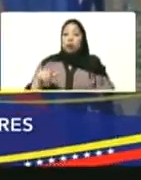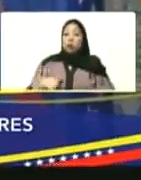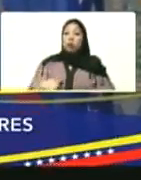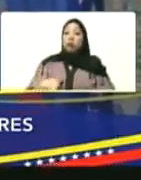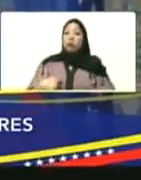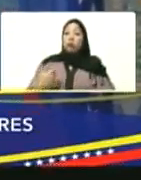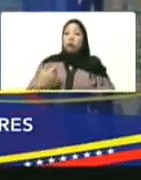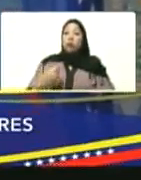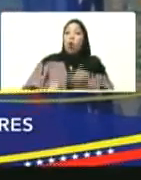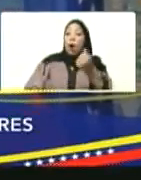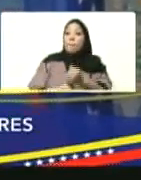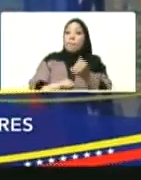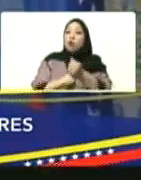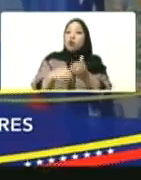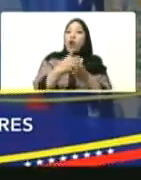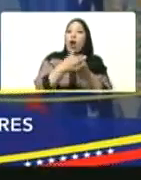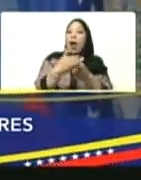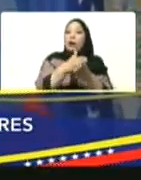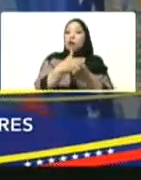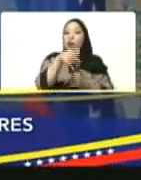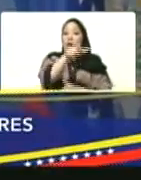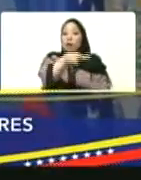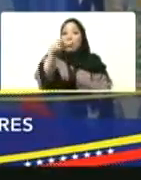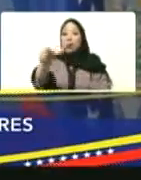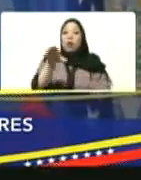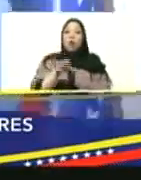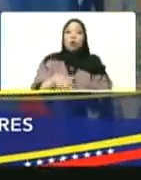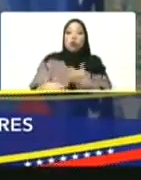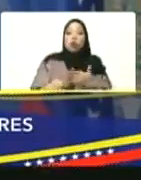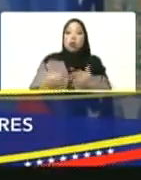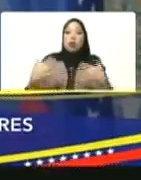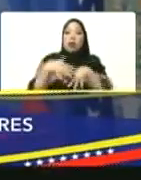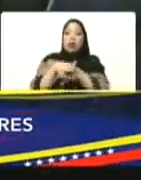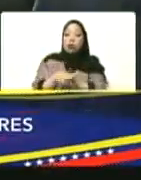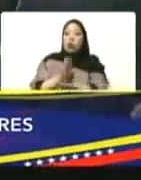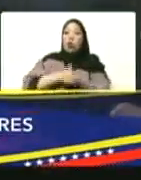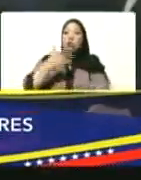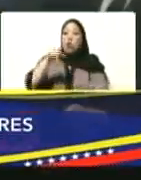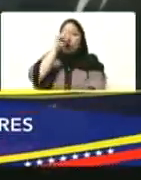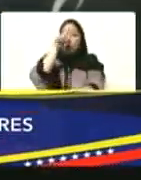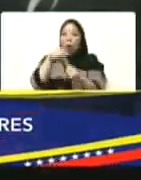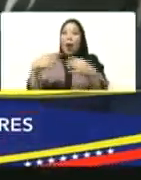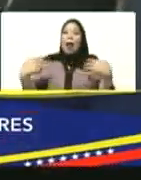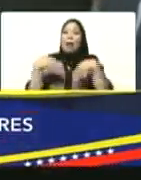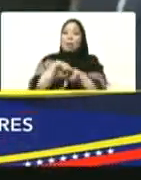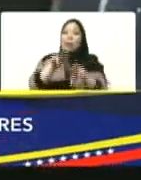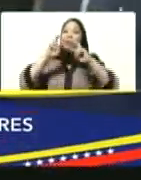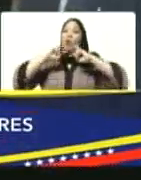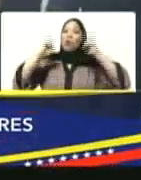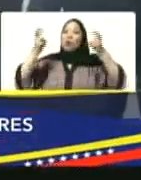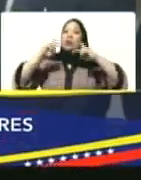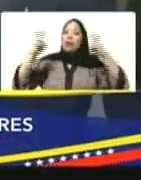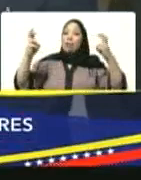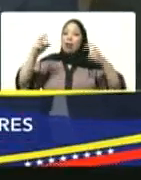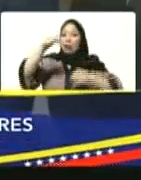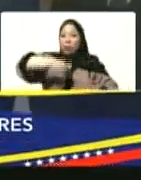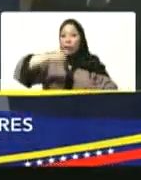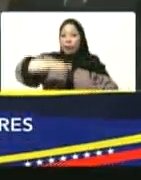notre coopération à un niveau plus élevé et atteindre ainsi un progrès conjoint. Y en ese sentido hemos